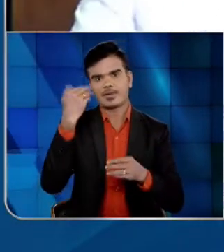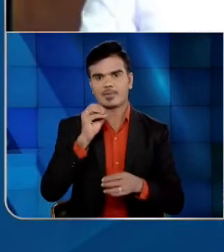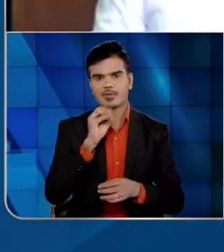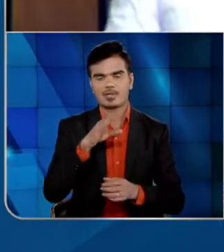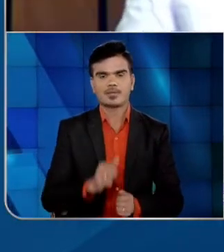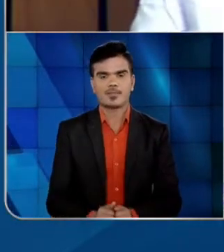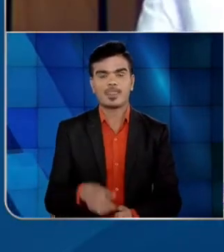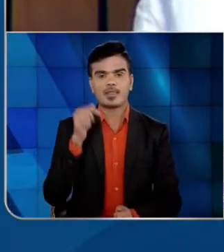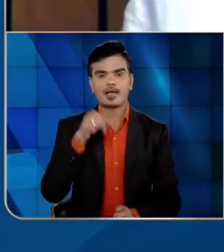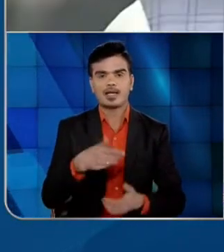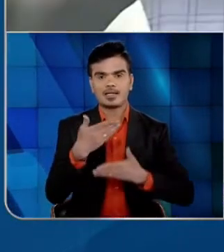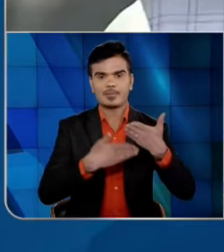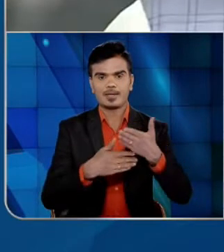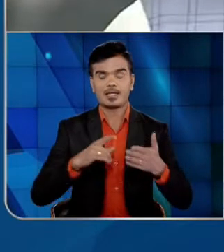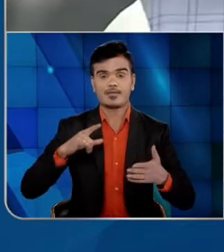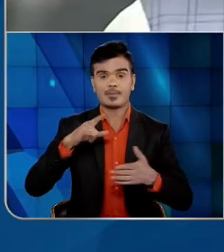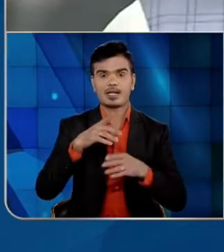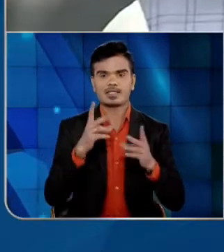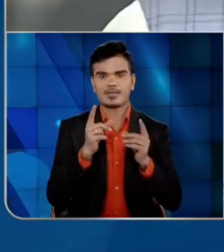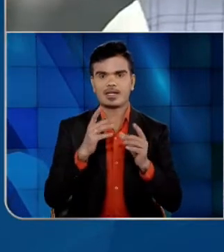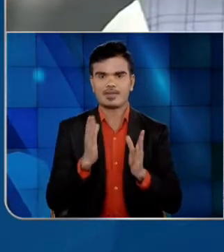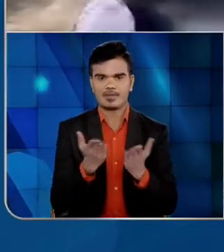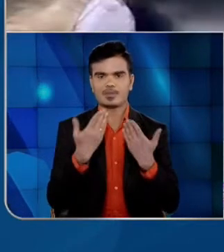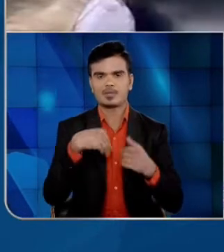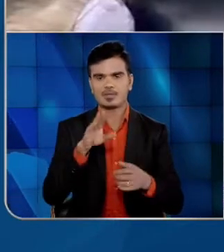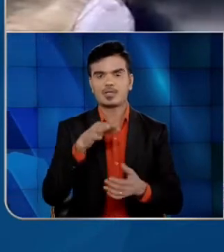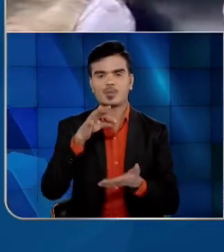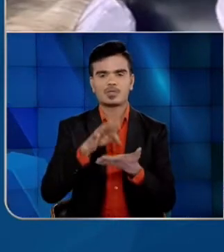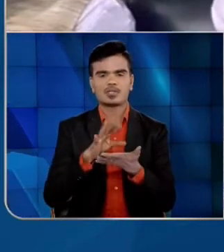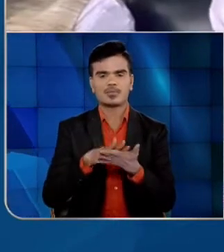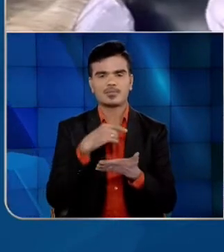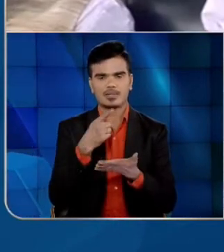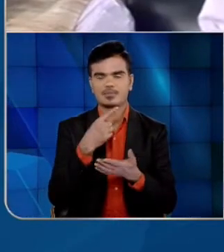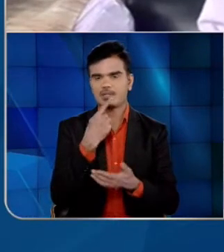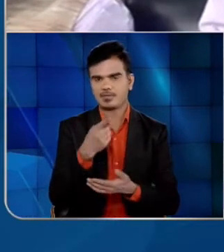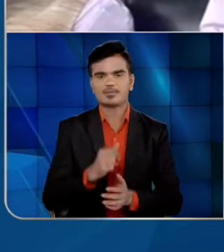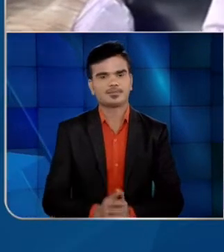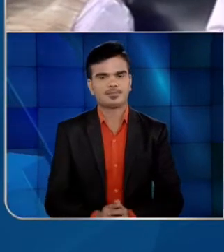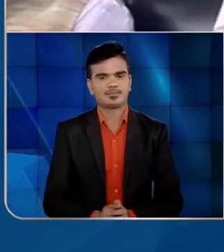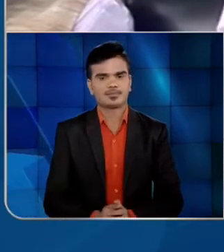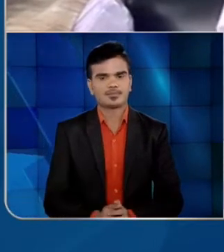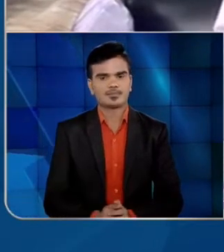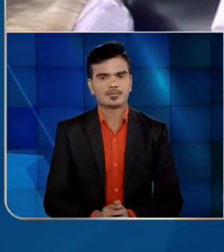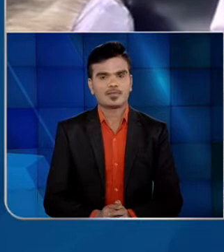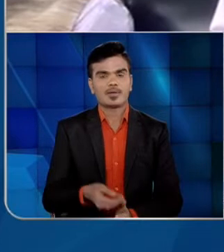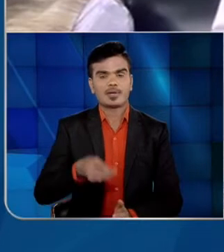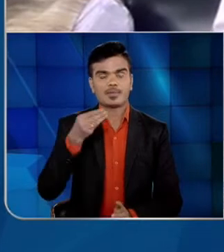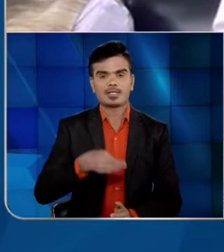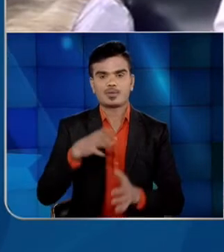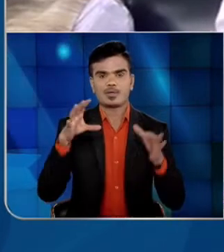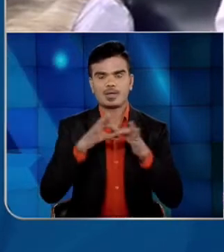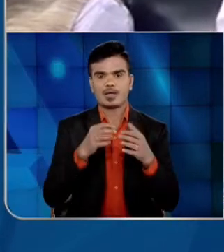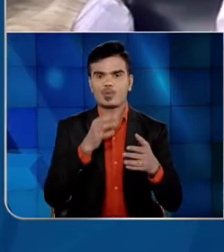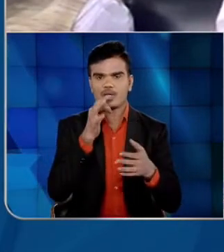ஏற்கனவே விடப்பட்டுள்ளதாகவும் அதன் அடிப்படையில் விமான சேவைகள் விரைவில் தொடங்குவது உறுதி செய்யப்படும் எனவும் அப்போது அவர் தெரிவித்தார். மேலும்